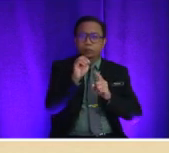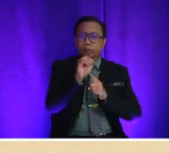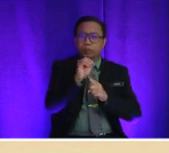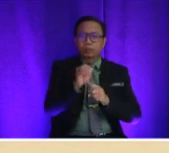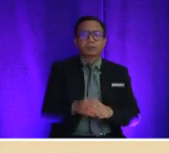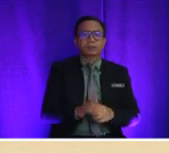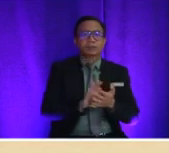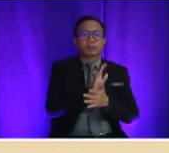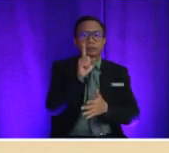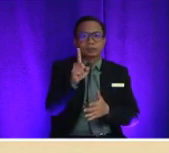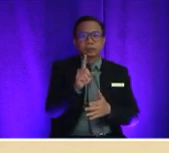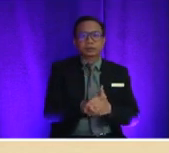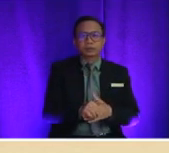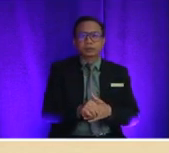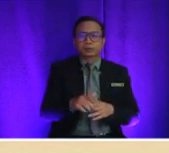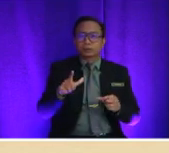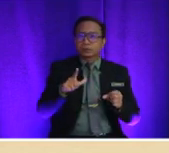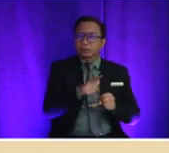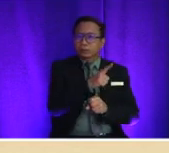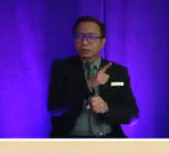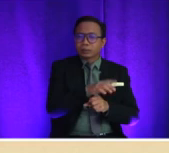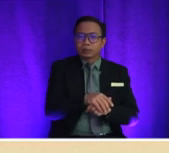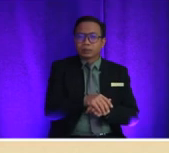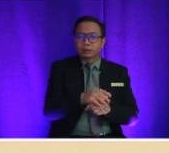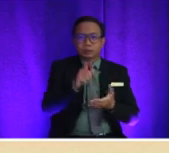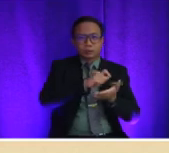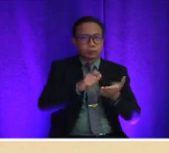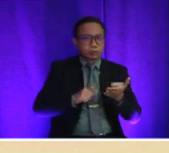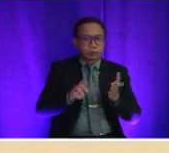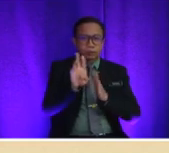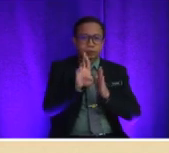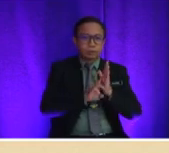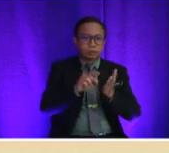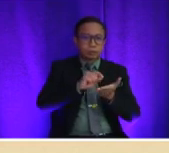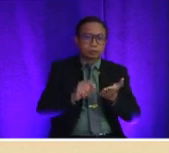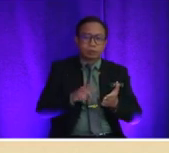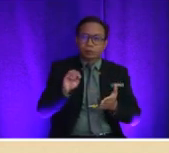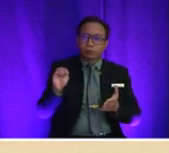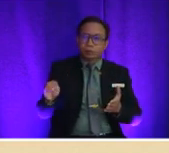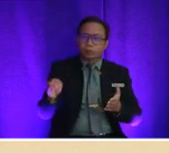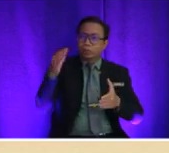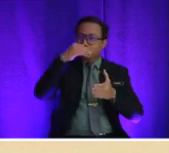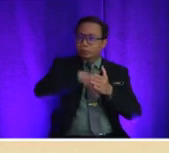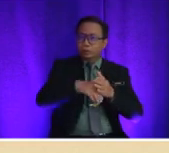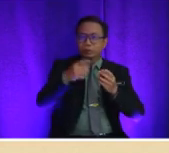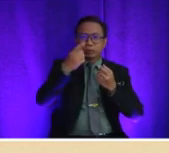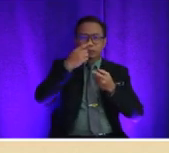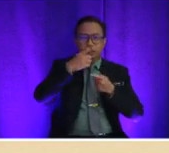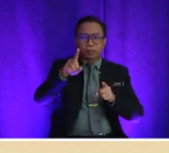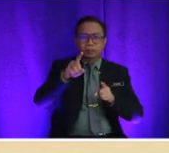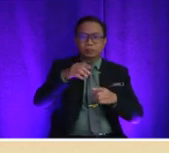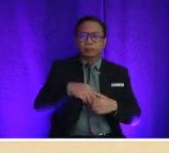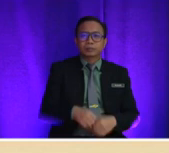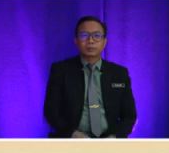1 adalah menebalkan betulis dimana murid ini masuk Dawan dalam dewan pemeriksaan